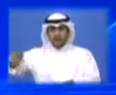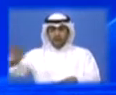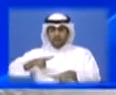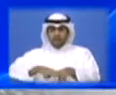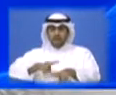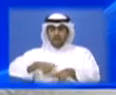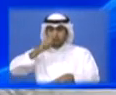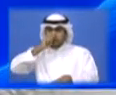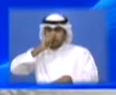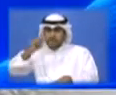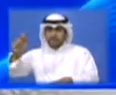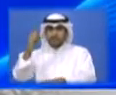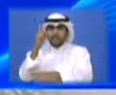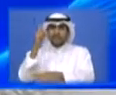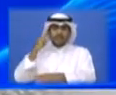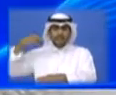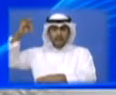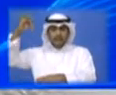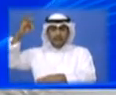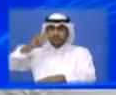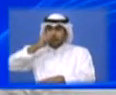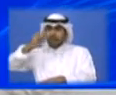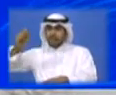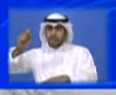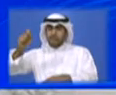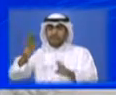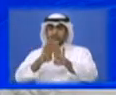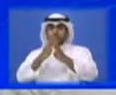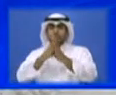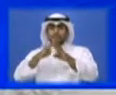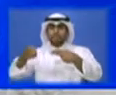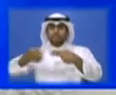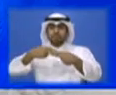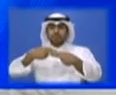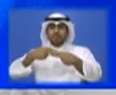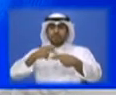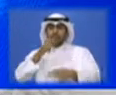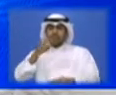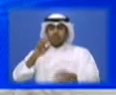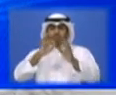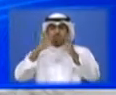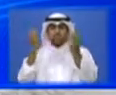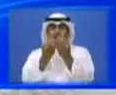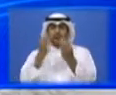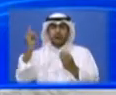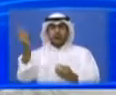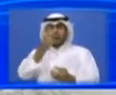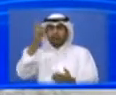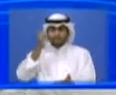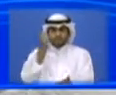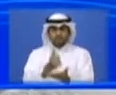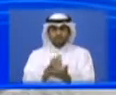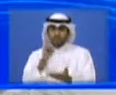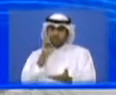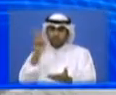ومنع المصلين المسلمين من الوصول إليه لأداء الصلاة. وقال الغانم: إننا نحمل المجتمع الدولي وخاصة الأمم المتحدة